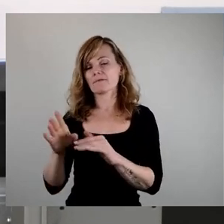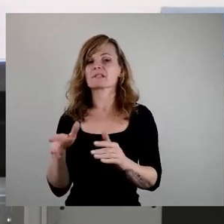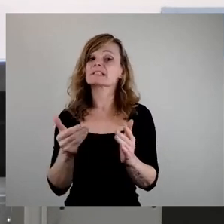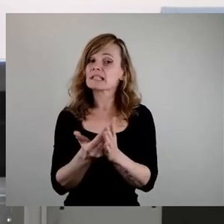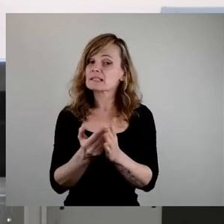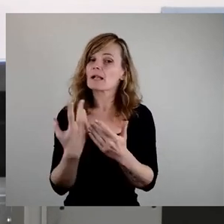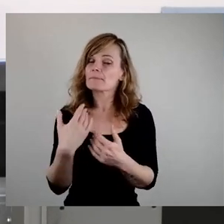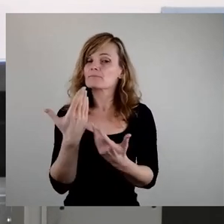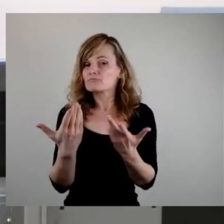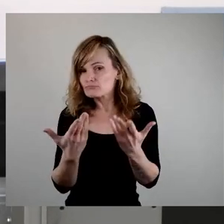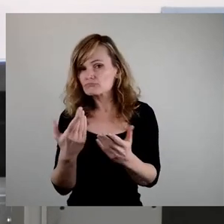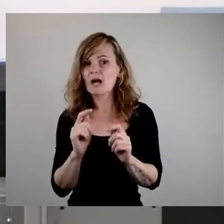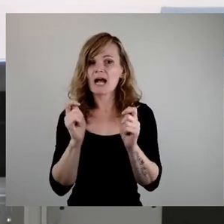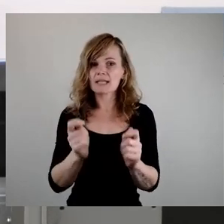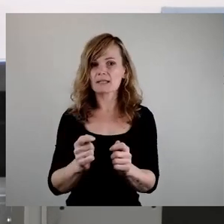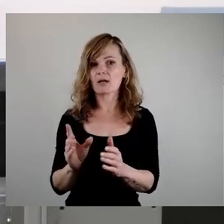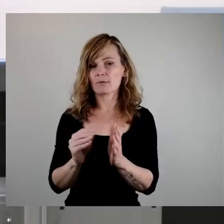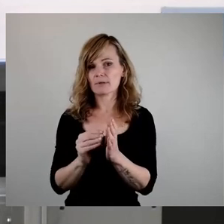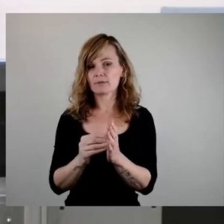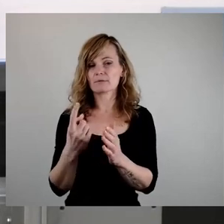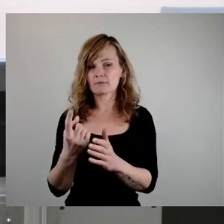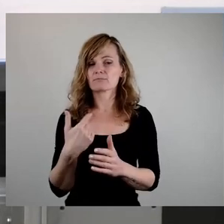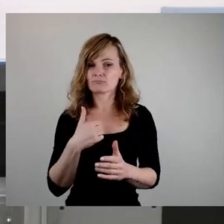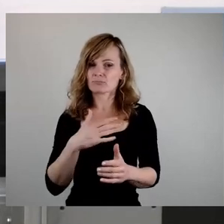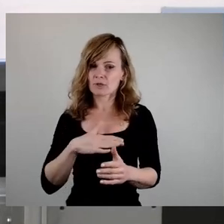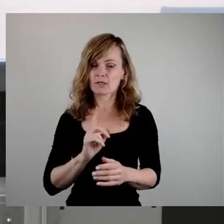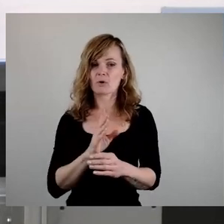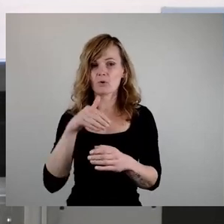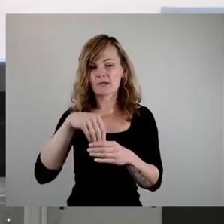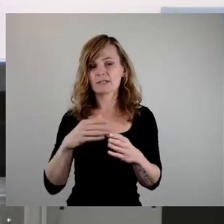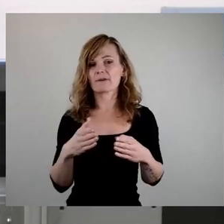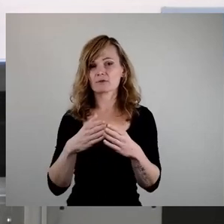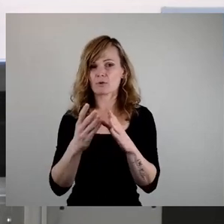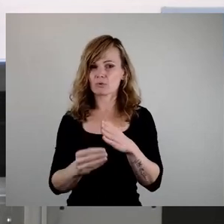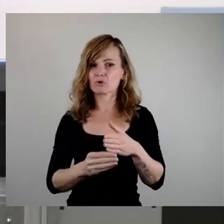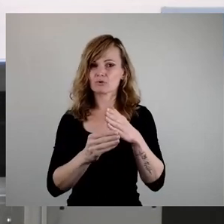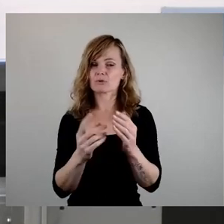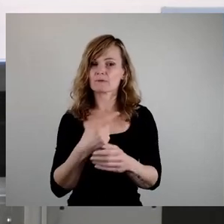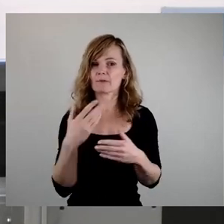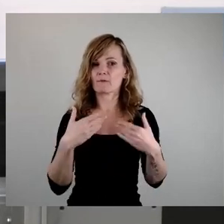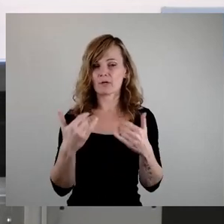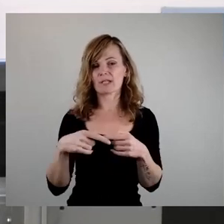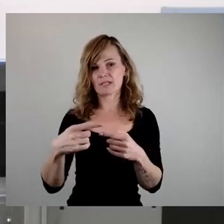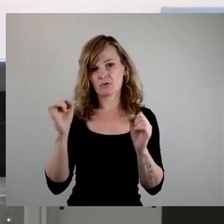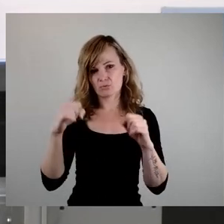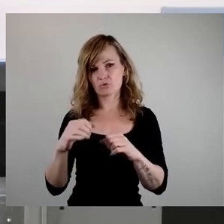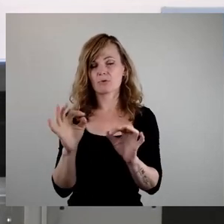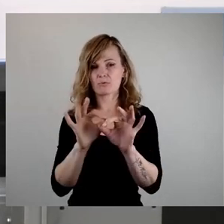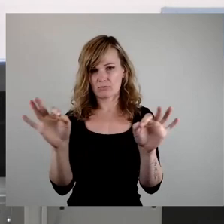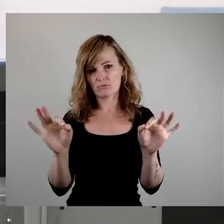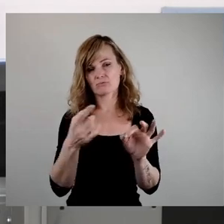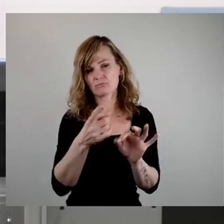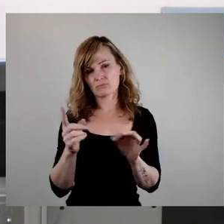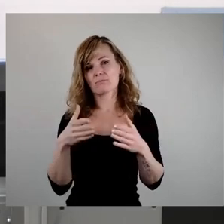wir auch gerne an dem Antrag mitgearbeitet, dann haben auch dann gerne den Interfraktionellen mit unterstützt und freuen uns hier natürlich jetzt auch über eine Zustimmung von allen